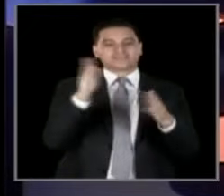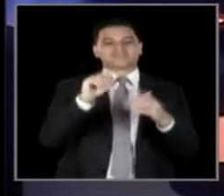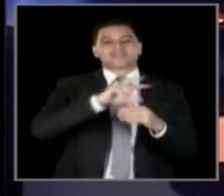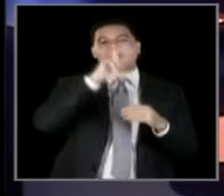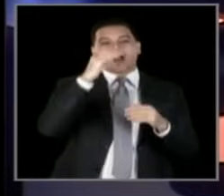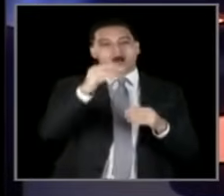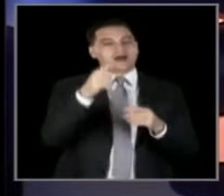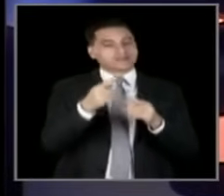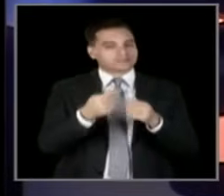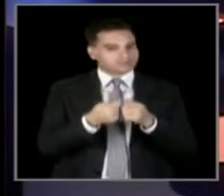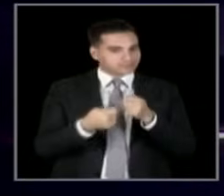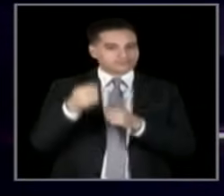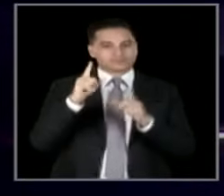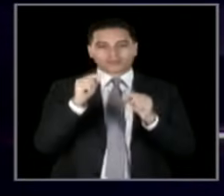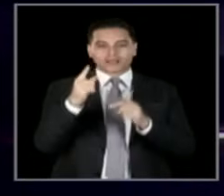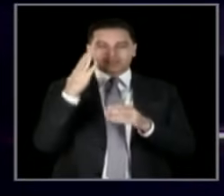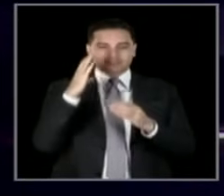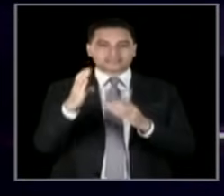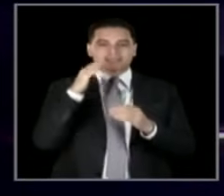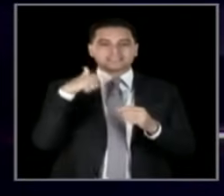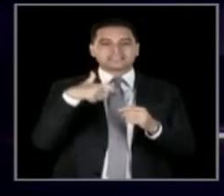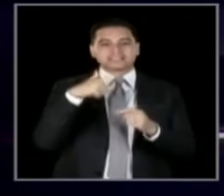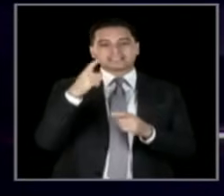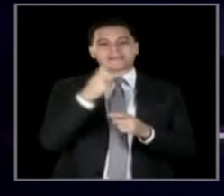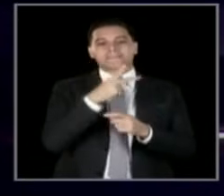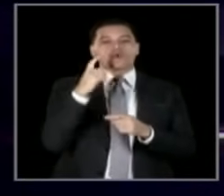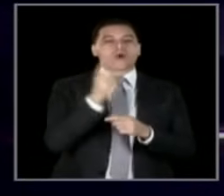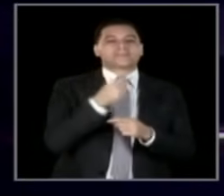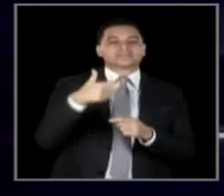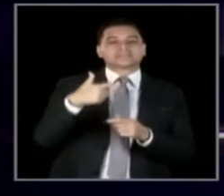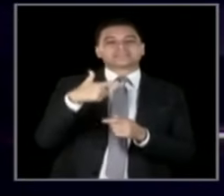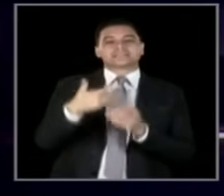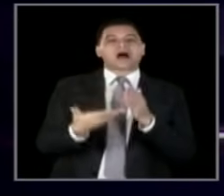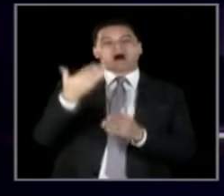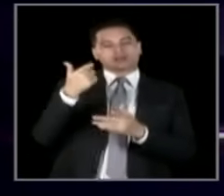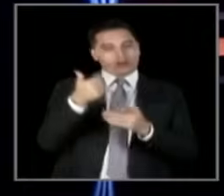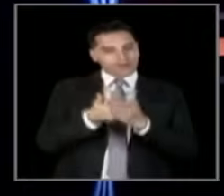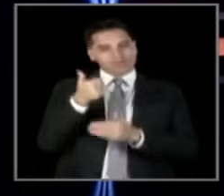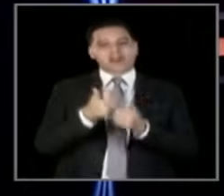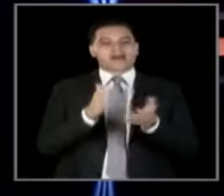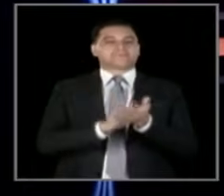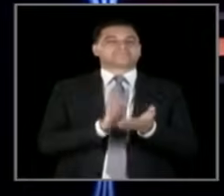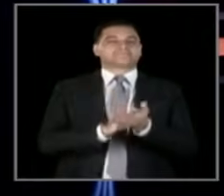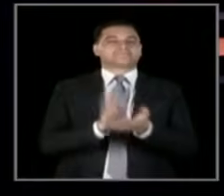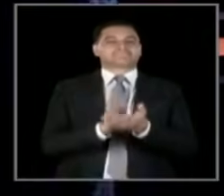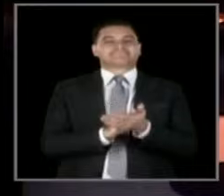تألقت الماتش اللي فات، جبت كام نقطة؟ 60 نقطة من 215 نقطة، نحقيقها كلنا.